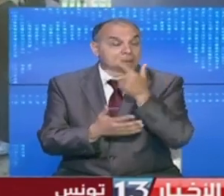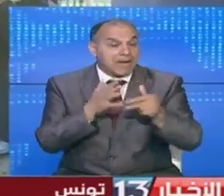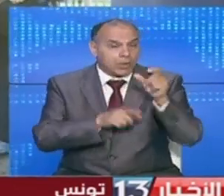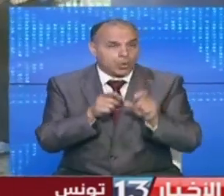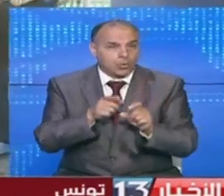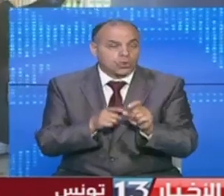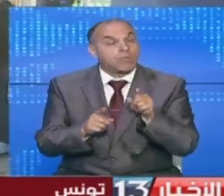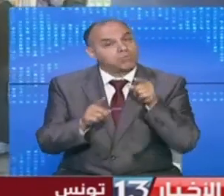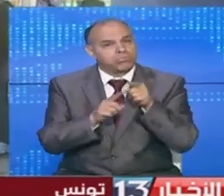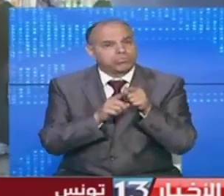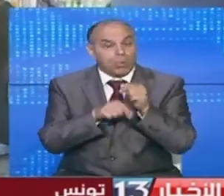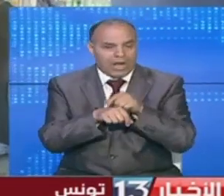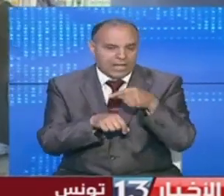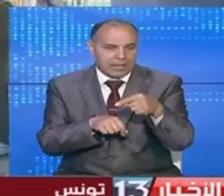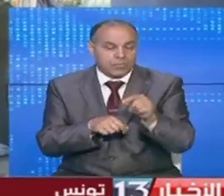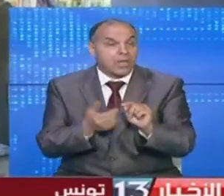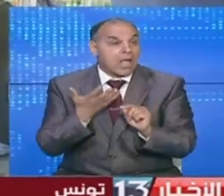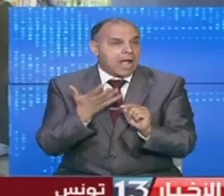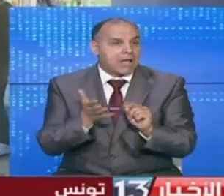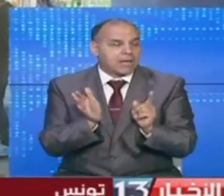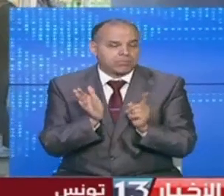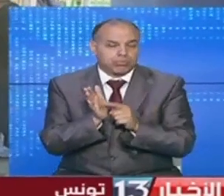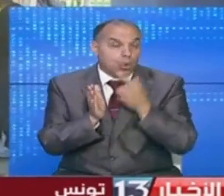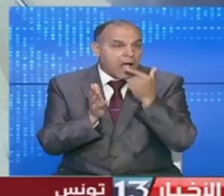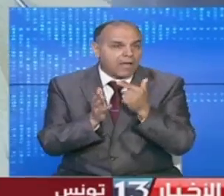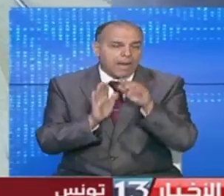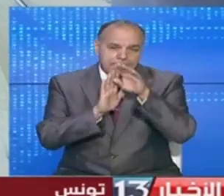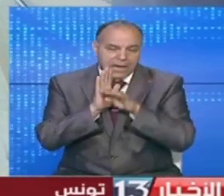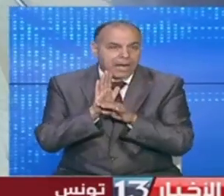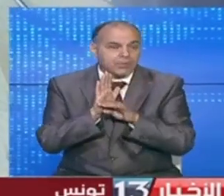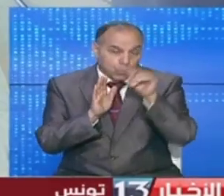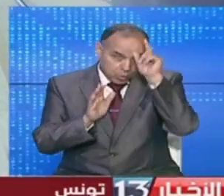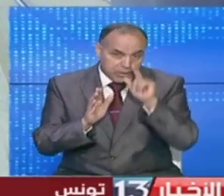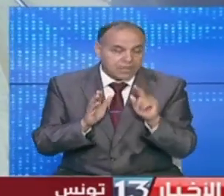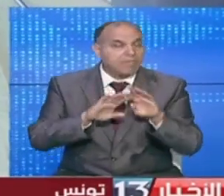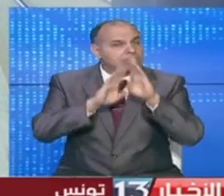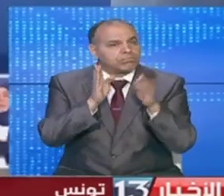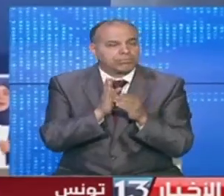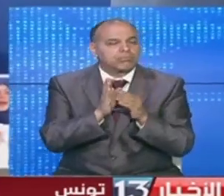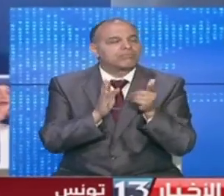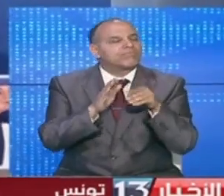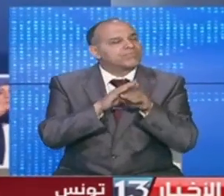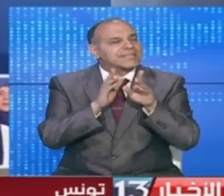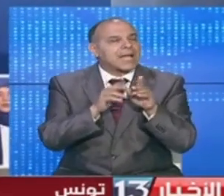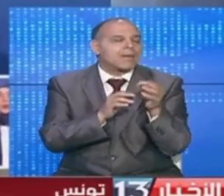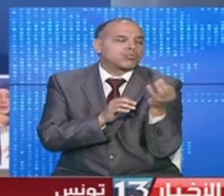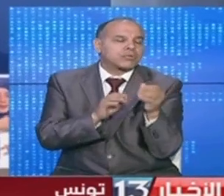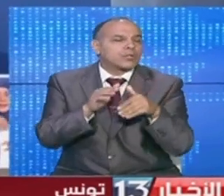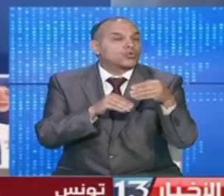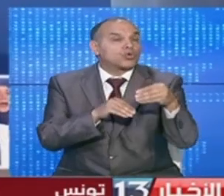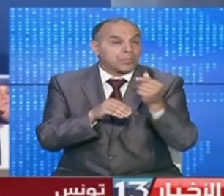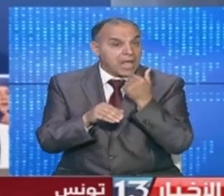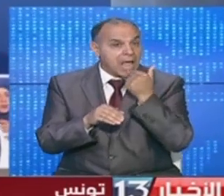تونسي معنيون بهذه المرحلة التي حددت ملامحها الاستراتيجية الوطنية للحجر الصحي الموجه، وبمقتضى هذه